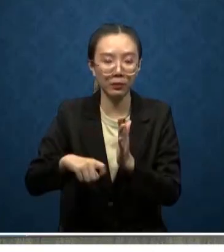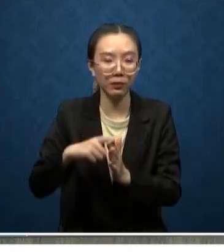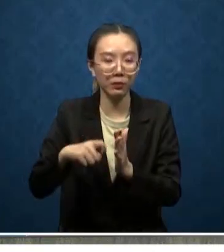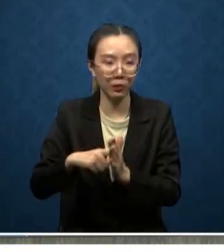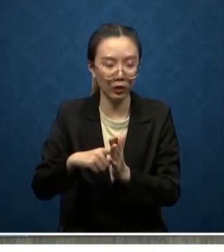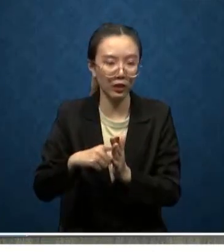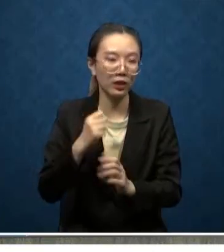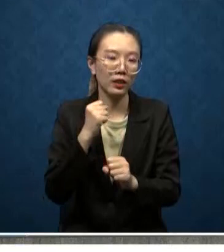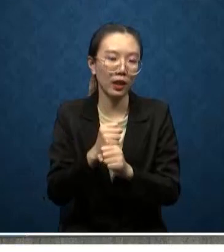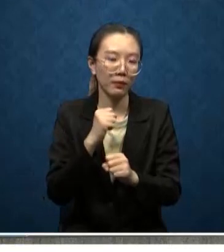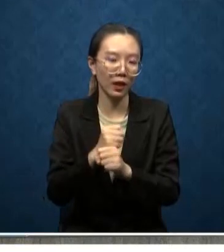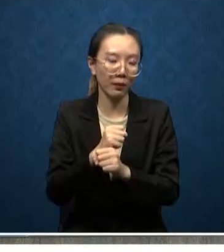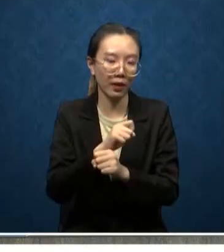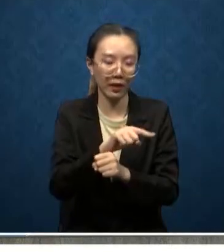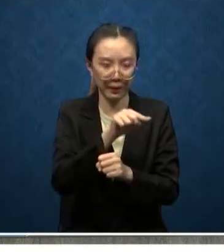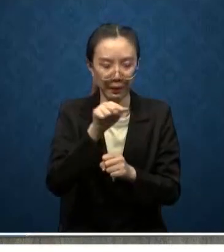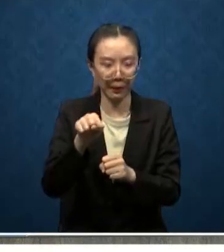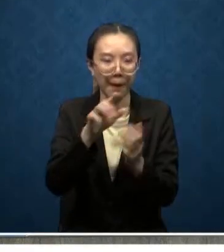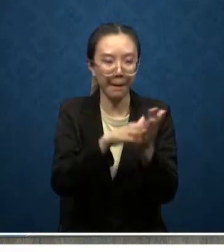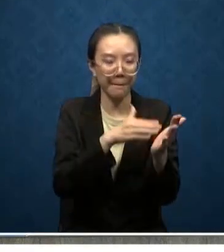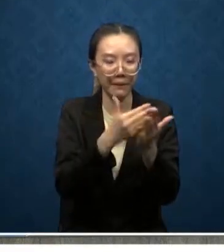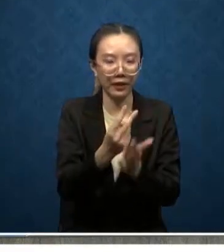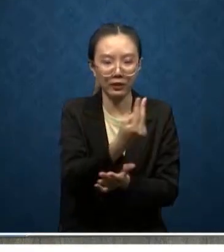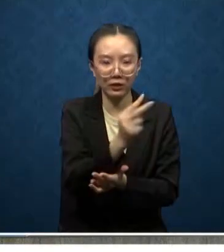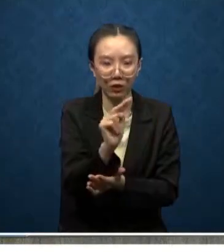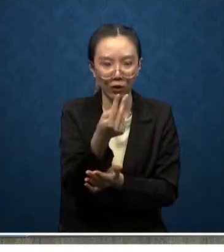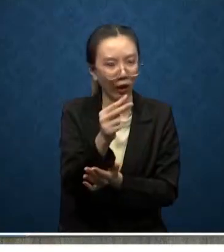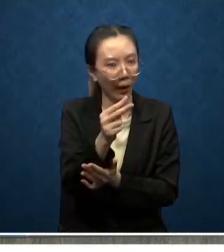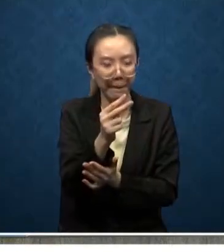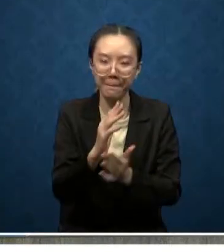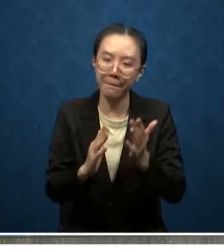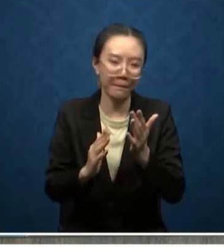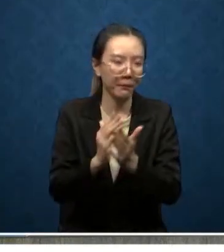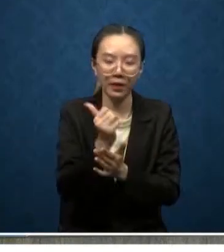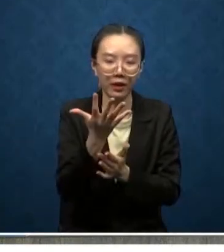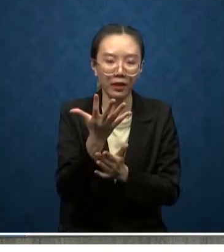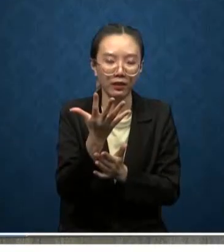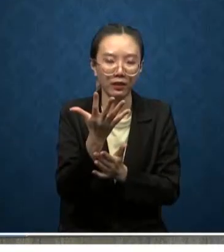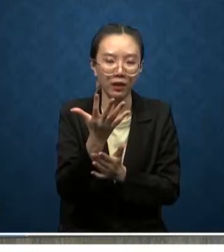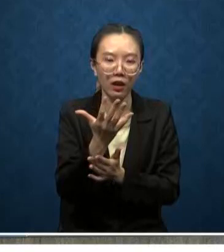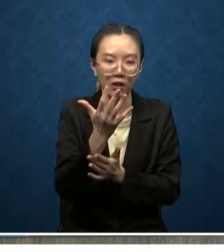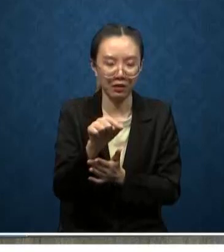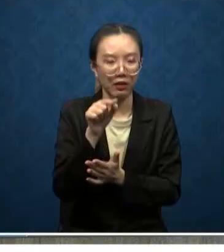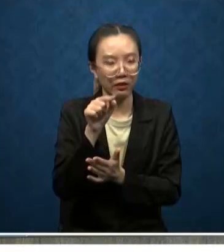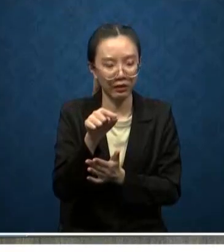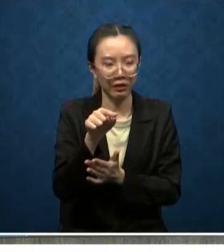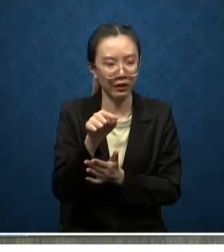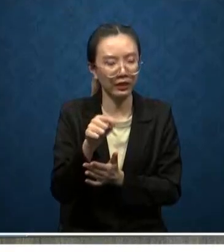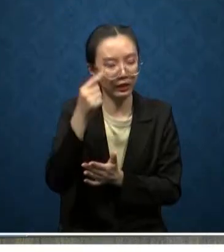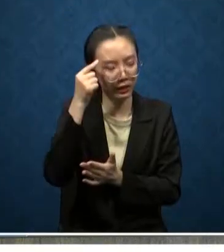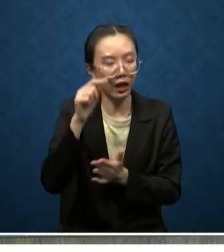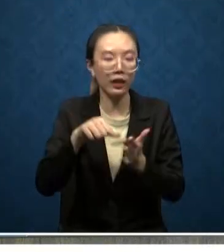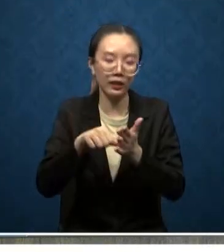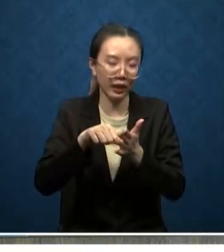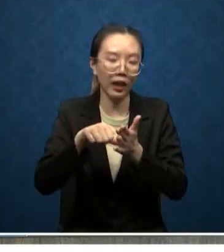บ่อเกิดทำให้ยุทธศาสตร์ชาติและแผนปฏิรูปประเทศไม่สำฤทธิ์ผลเป็นสิ่งที่สามารถแก้ไขเพื่อทำ